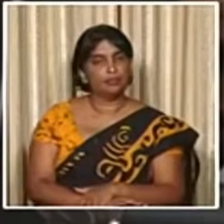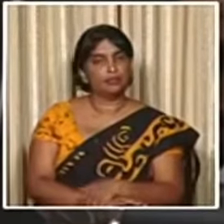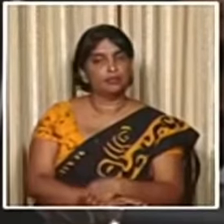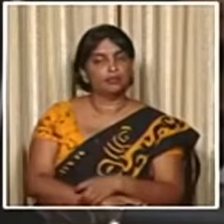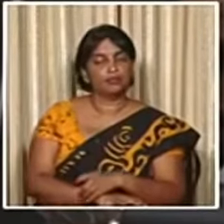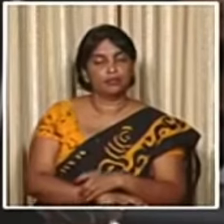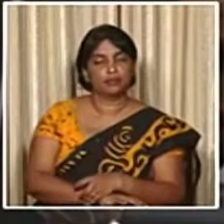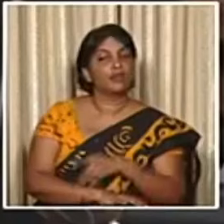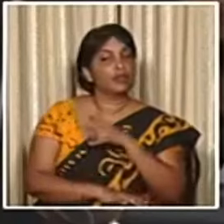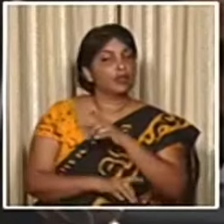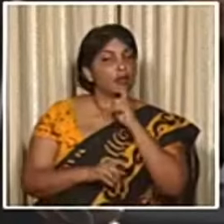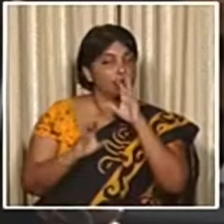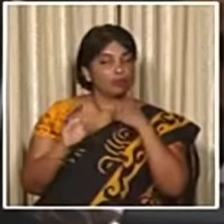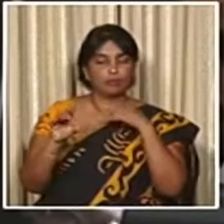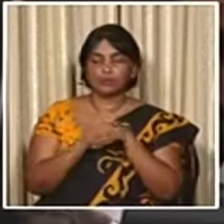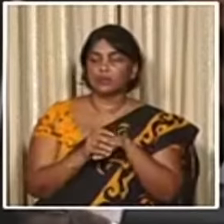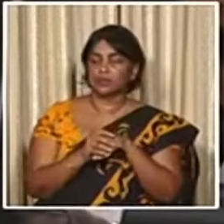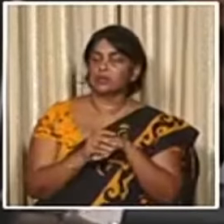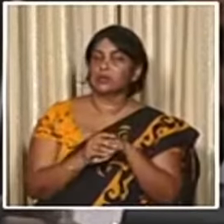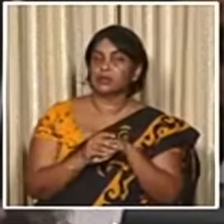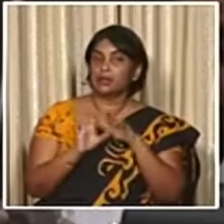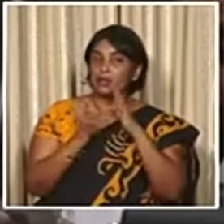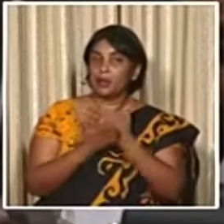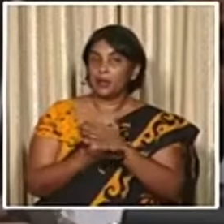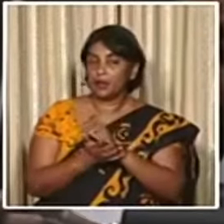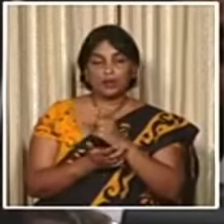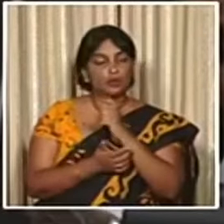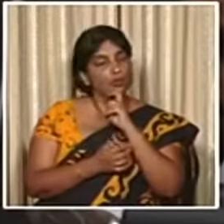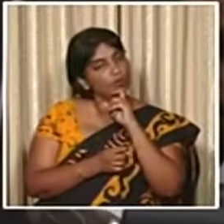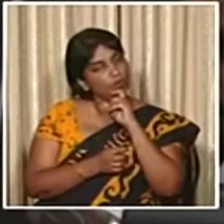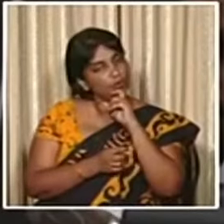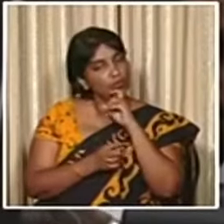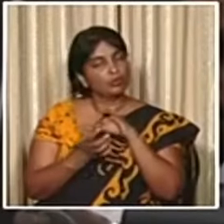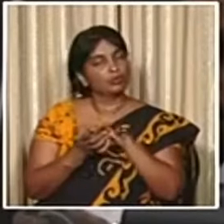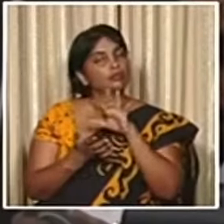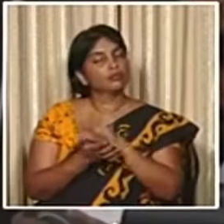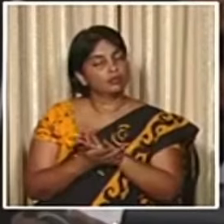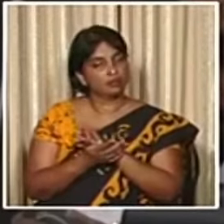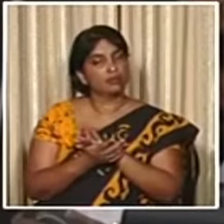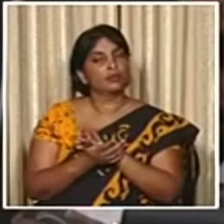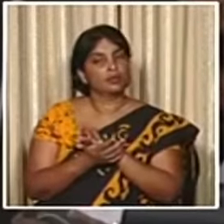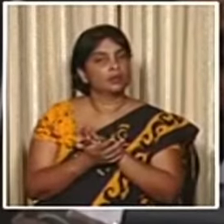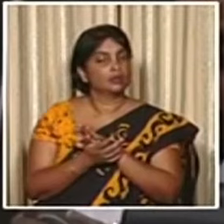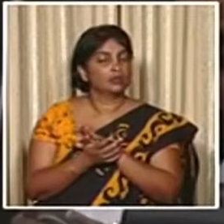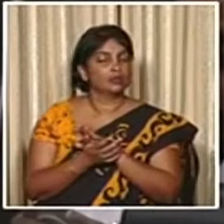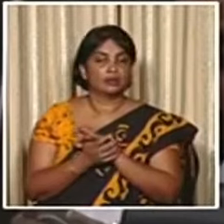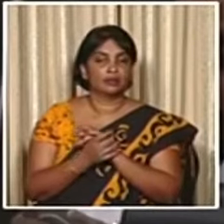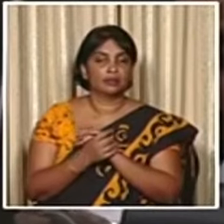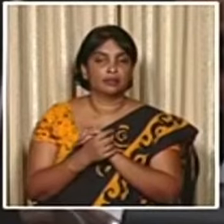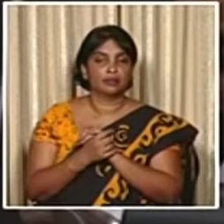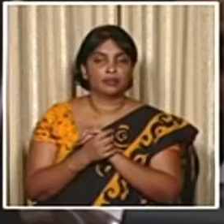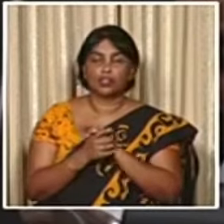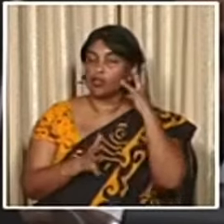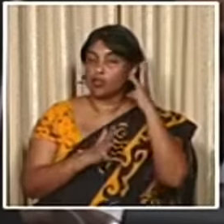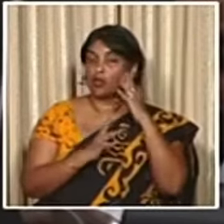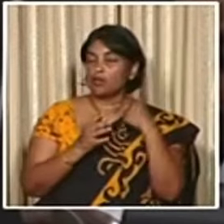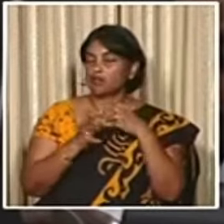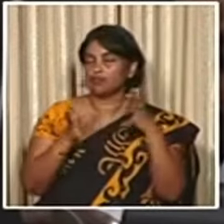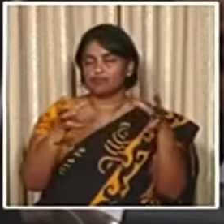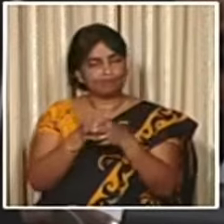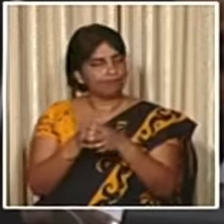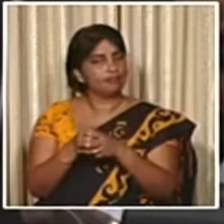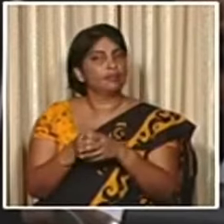නඩුවේ පාර්ශ්වකරුවන් ඒ තීන්දුවට යටත්. නමුත් බෙදුම් නඩු තීන්දුවක් කියන්නේ judgment in rem. ඒ කියන්නේ ලෝකයාම බැඳ